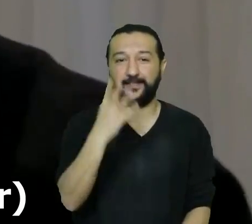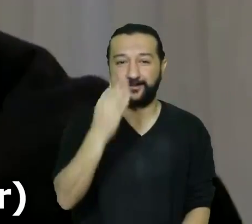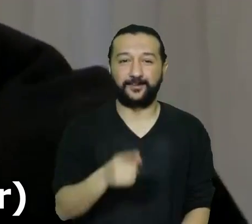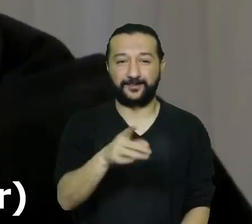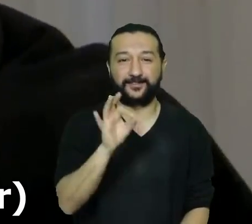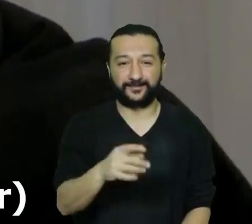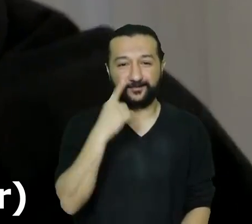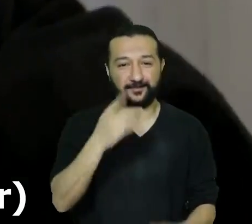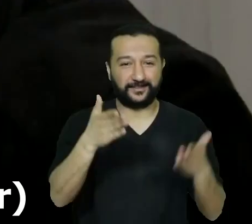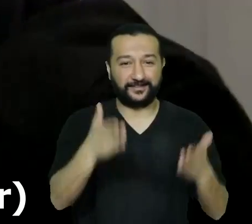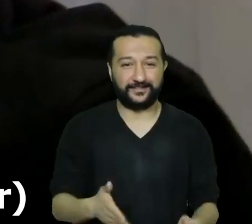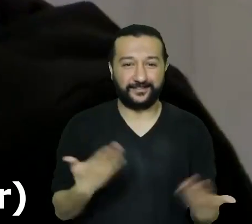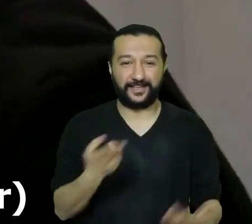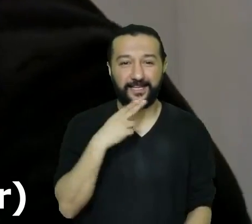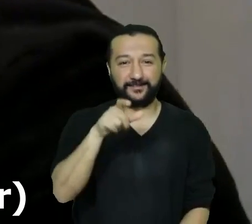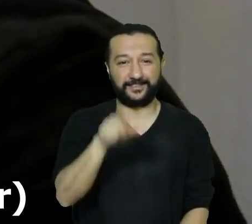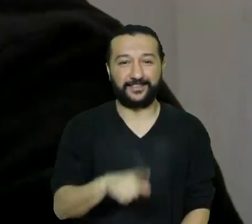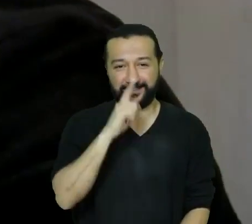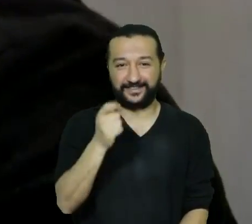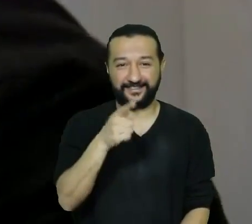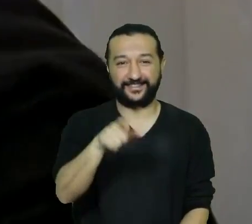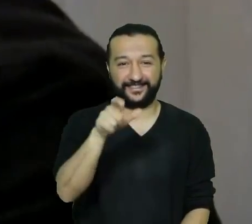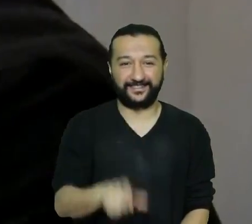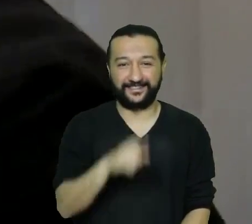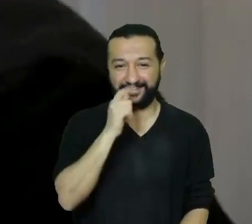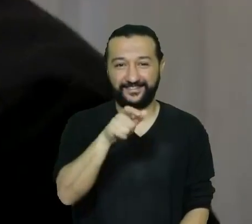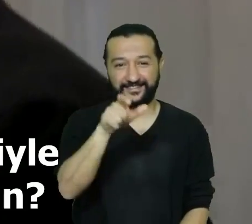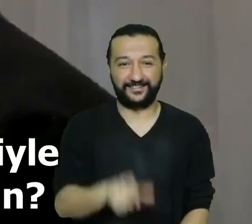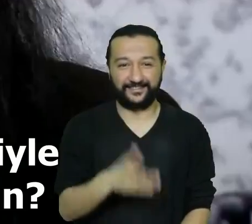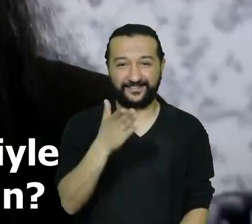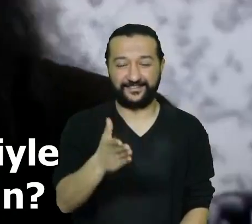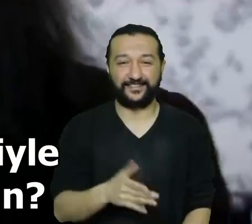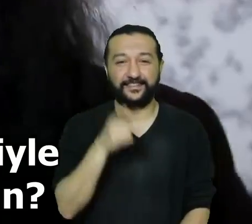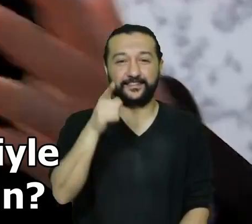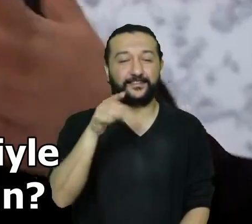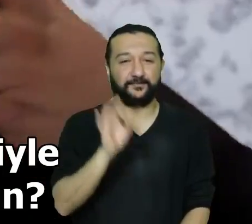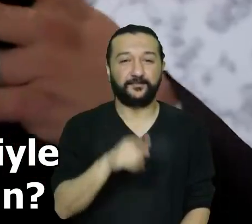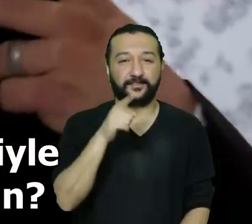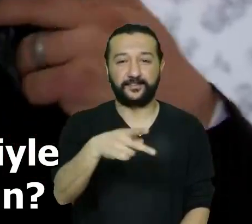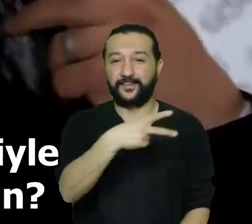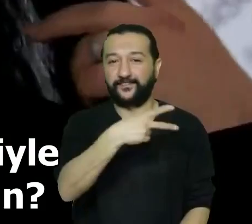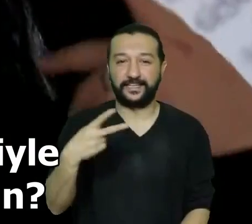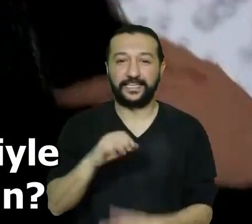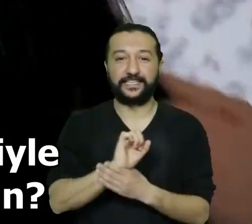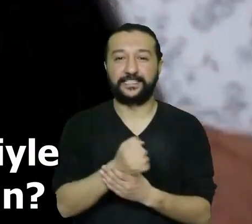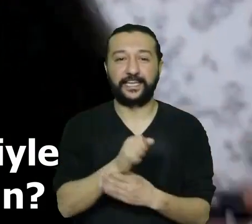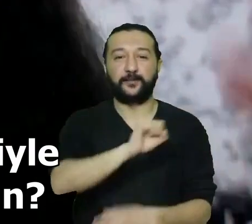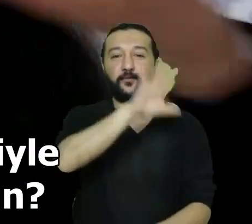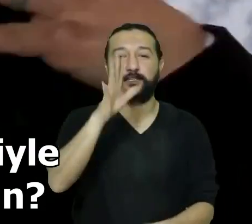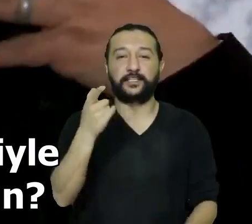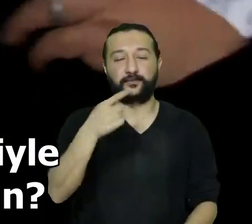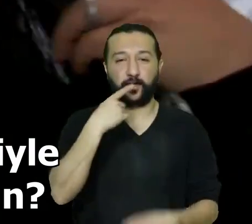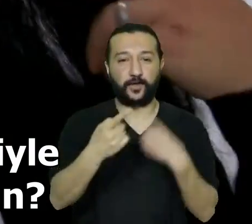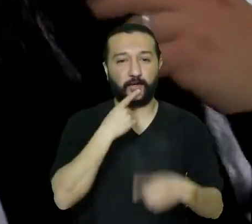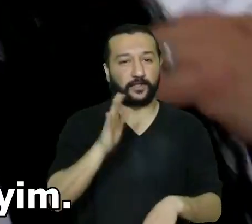alabilirsin. Abla bu nasıl bir yalan? Nasıl bir şey? Sen bu villanın sanat güneşiyle nasıl